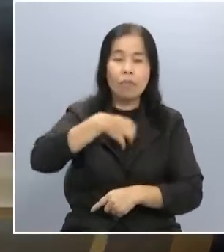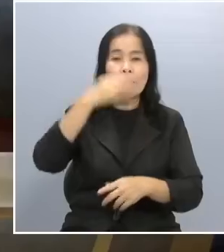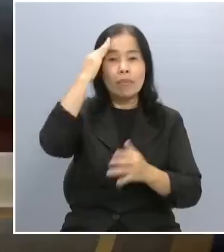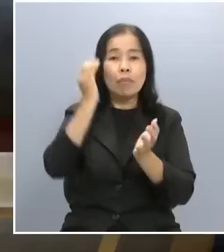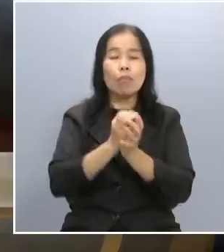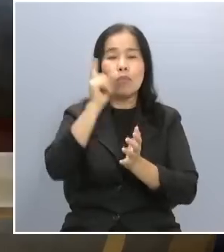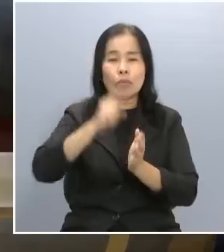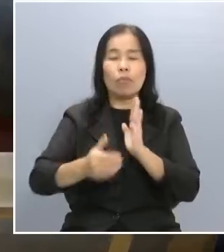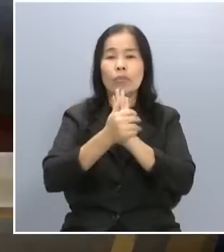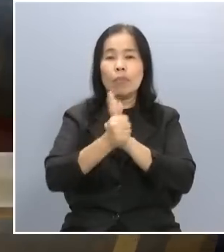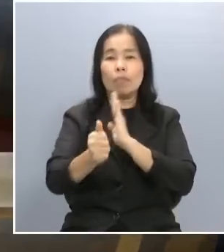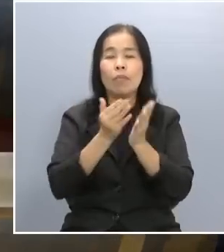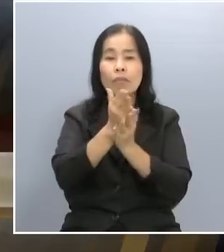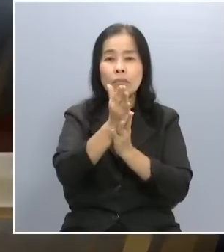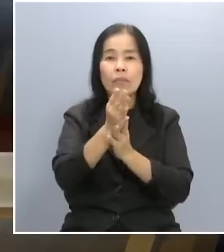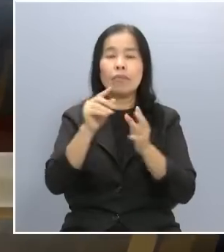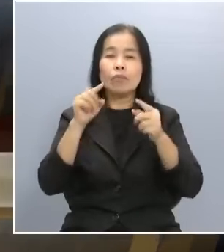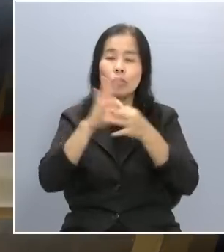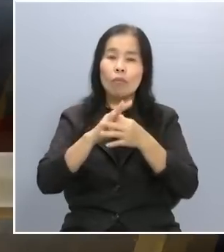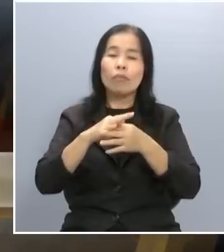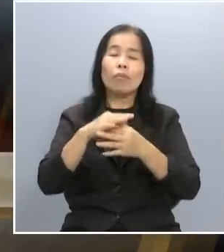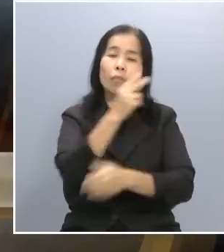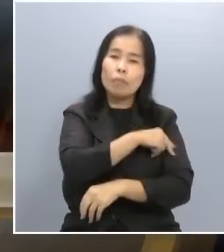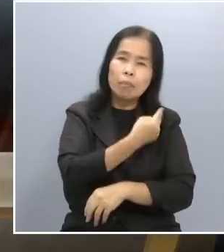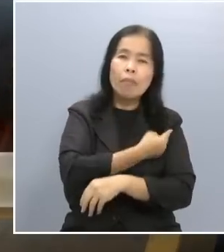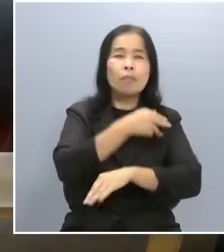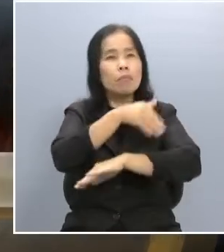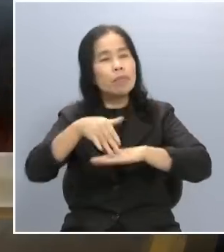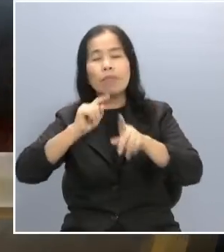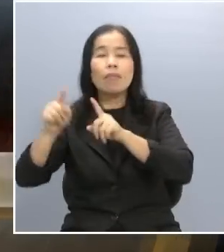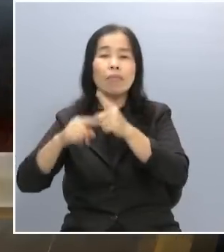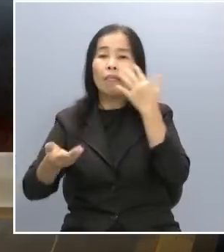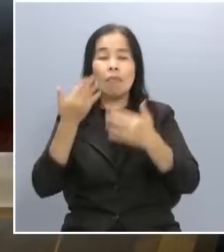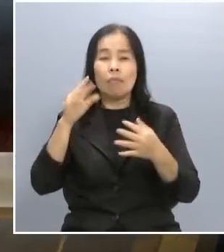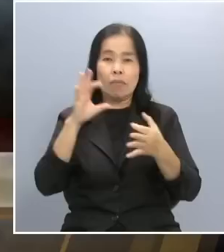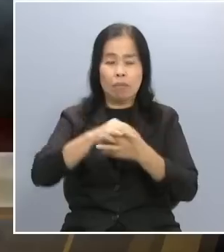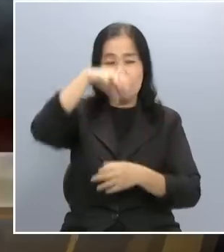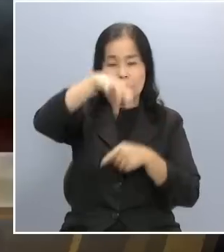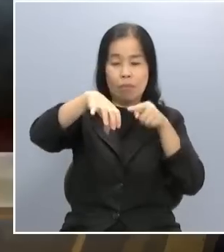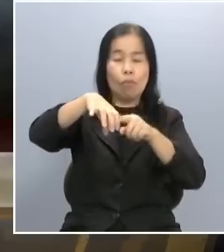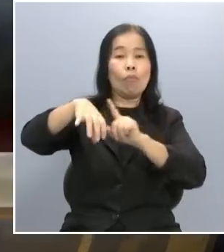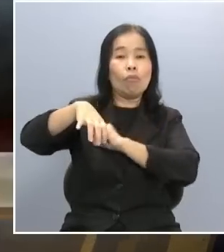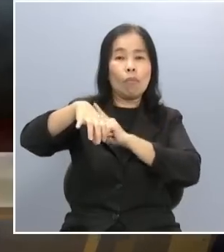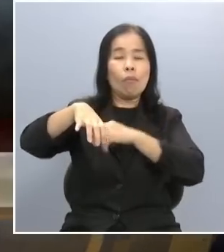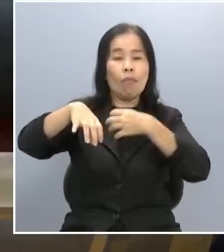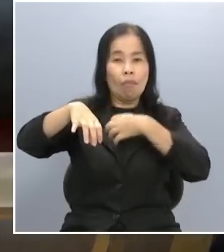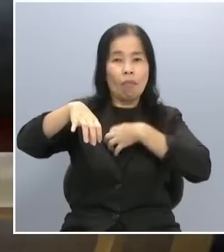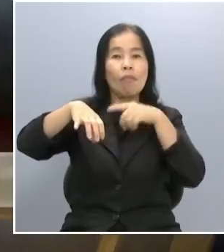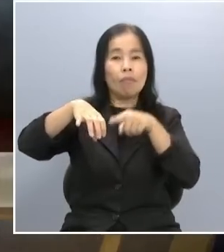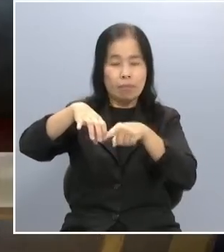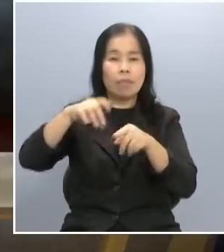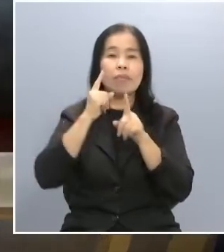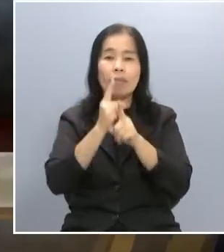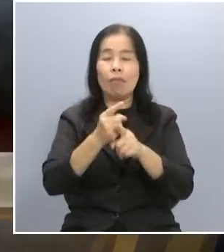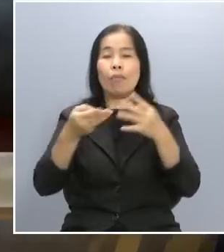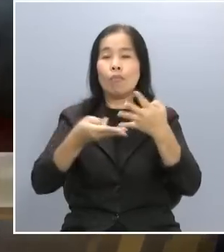ความเชี่ยวชาญเฉพาะด้านเช่นบัญชีวิทยาศาสตร์แพทย์หรือคุณอะไรก็ตามที่หน่วยงานต้องการมันก็เข้ามาตามกระบวน